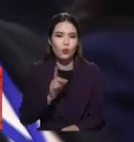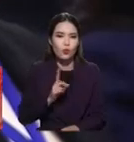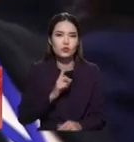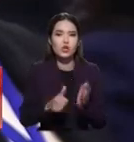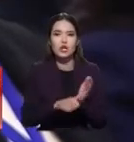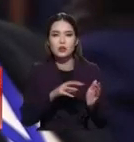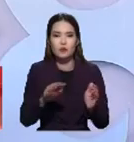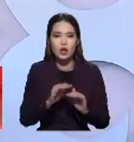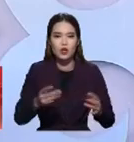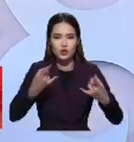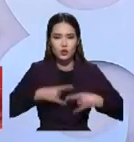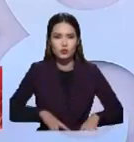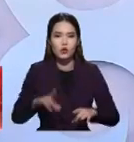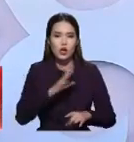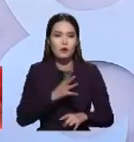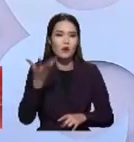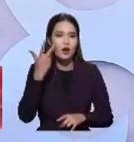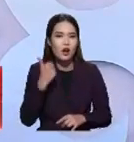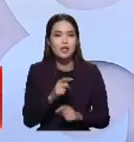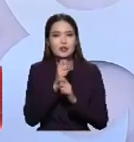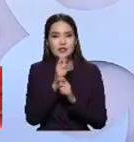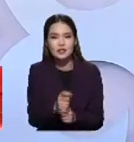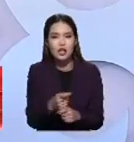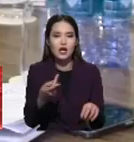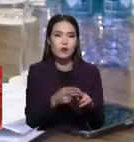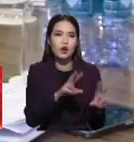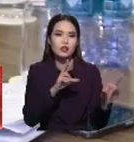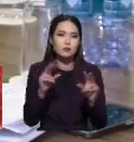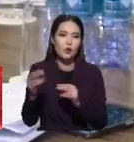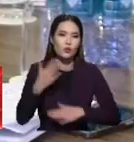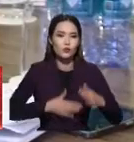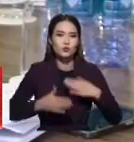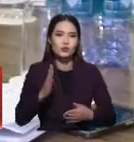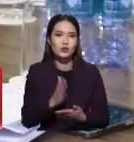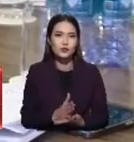бала дүниеге келді. Қанша семьяға үлкен бақыт, қуаныш сыйладық.